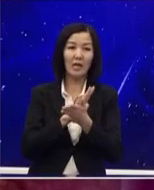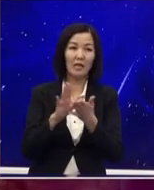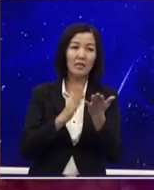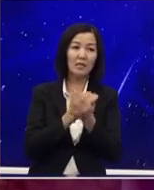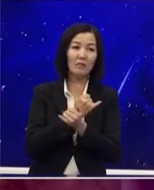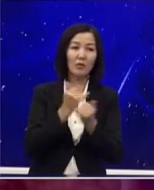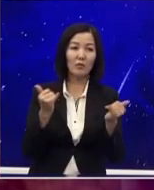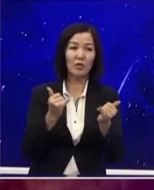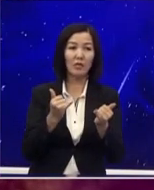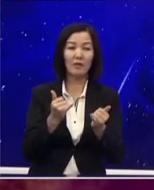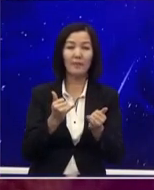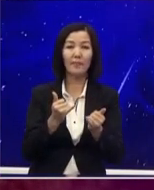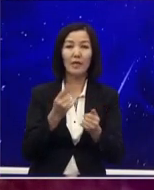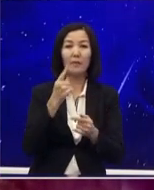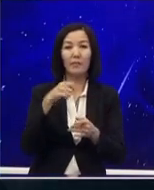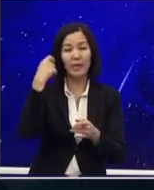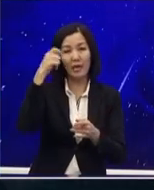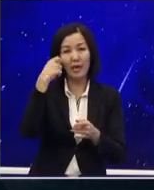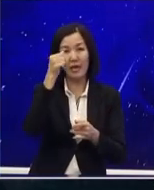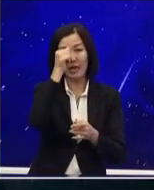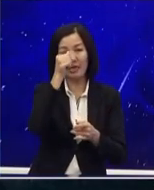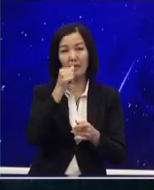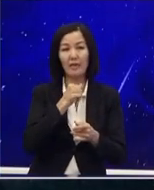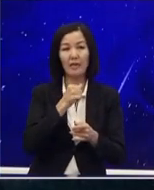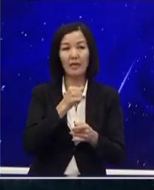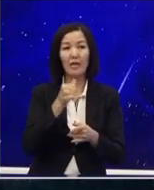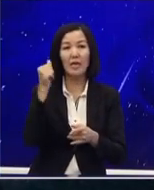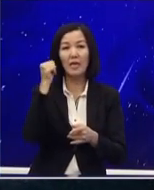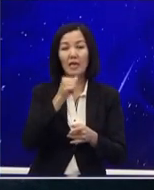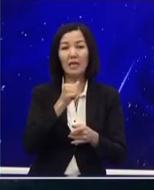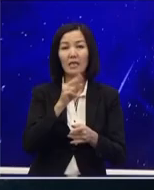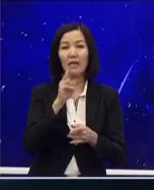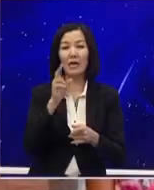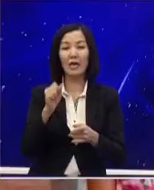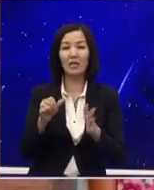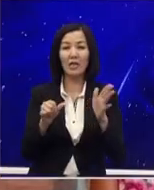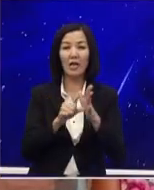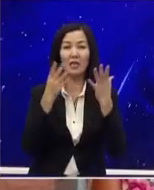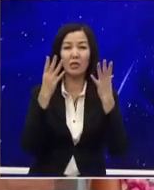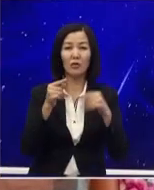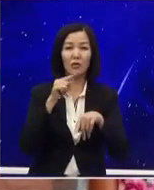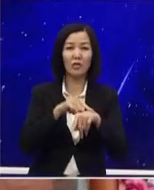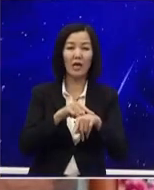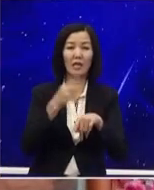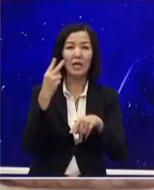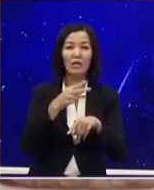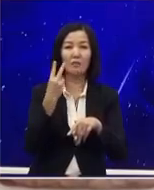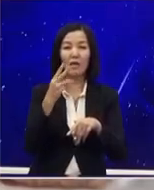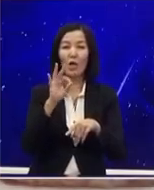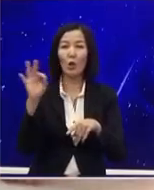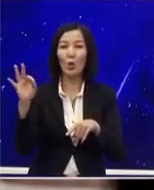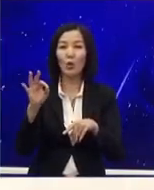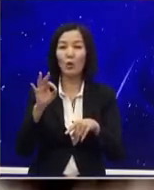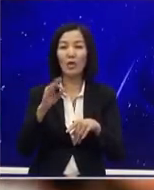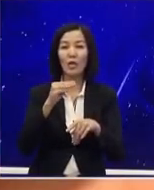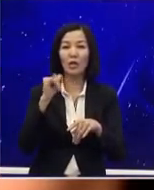етті. Бір айдың ішінде таспаланған туындының бірінші бөлімін ертең қарашаның 6-сы кешкі сағат 22:00-де көре